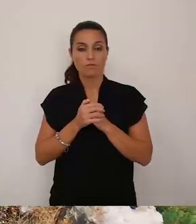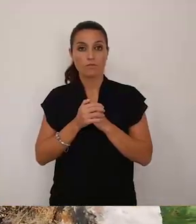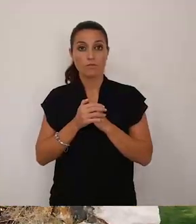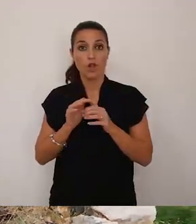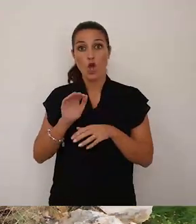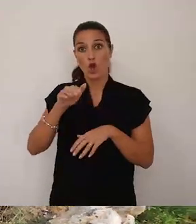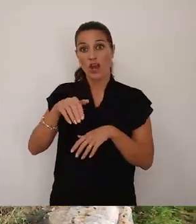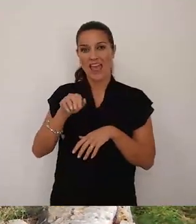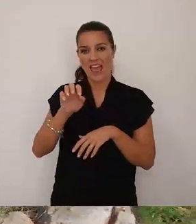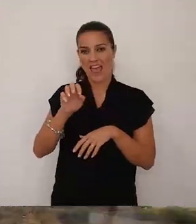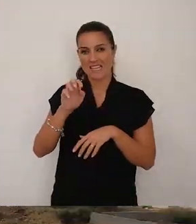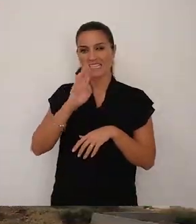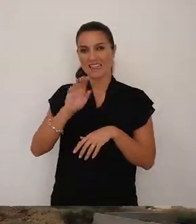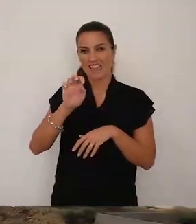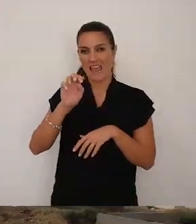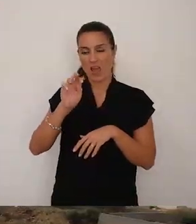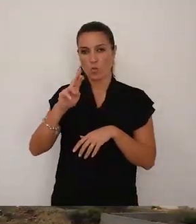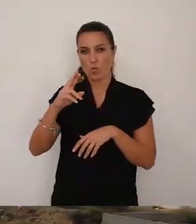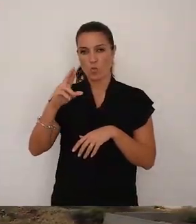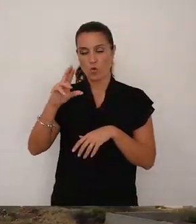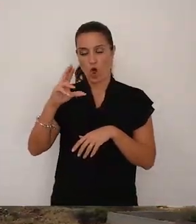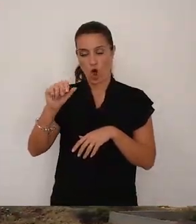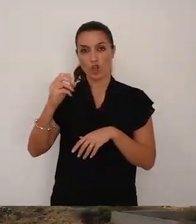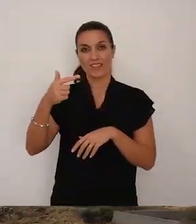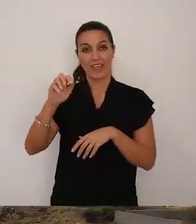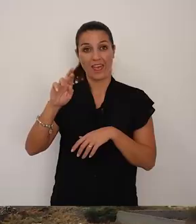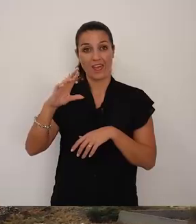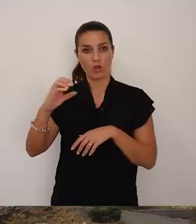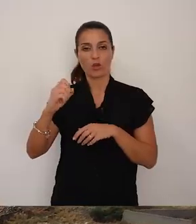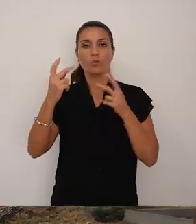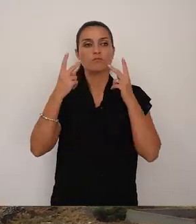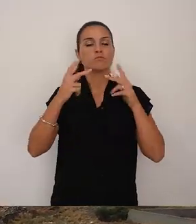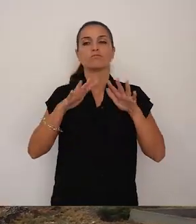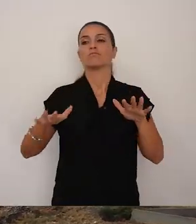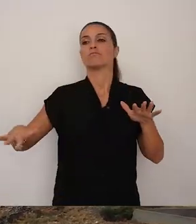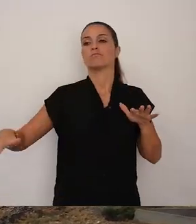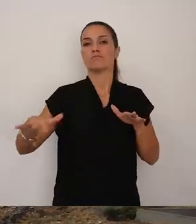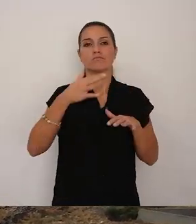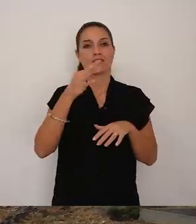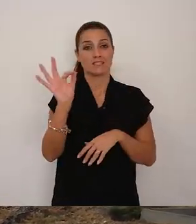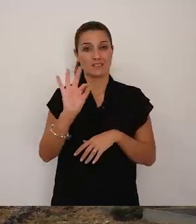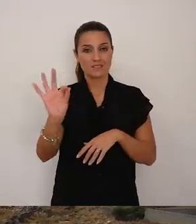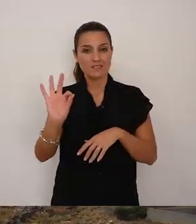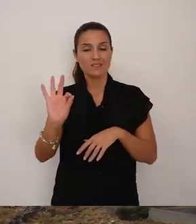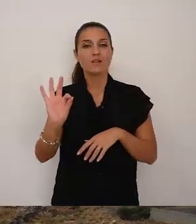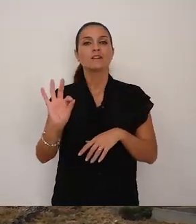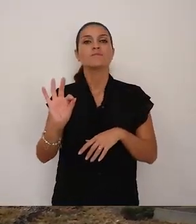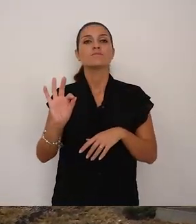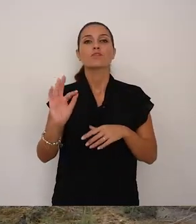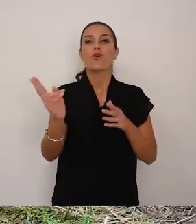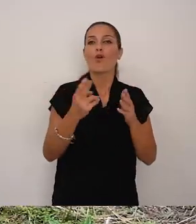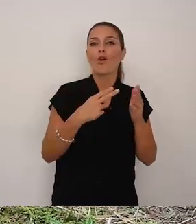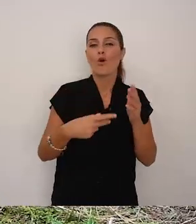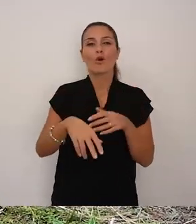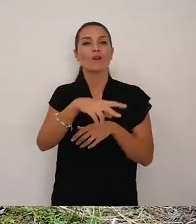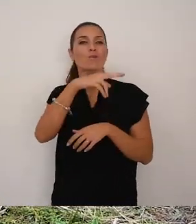Dal colle di Sant'Eleuterio si gode di una vista incantevole ed è facile smarrirsi nei colori e nei suoni di questa campagna antica,